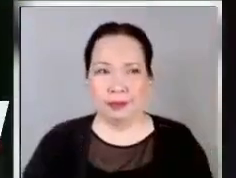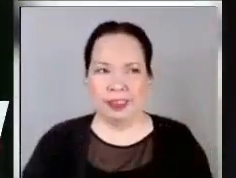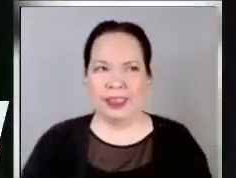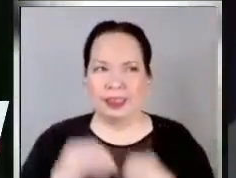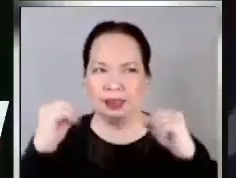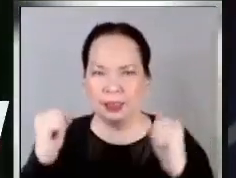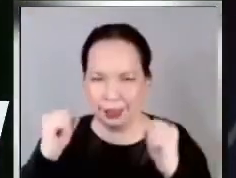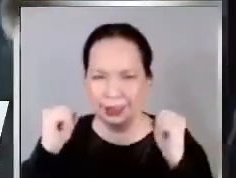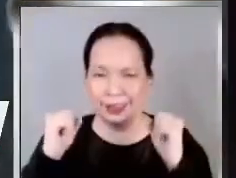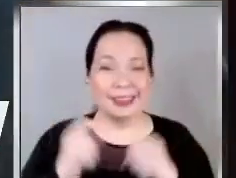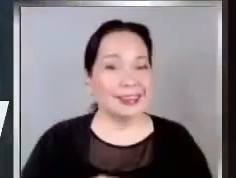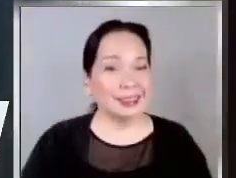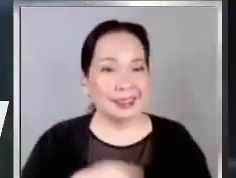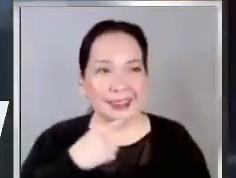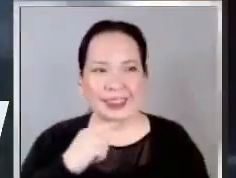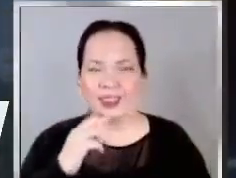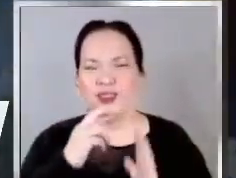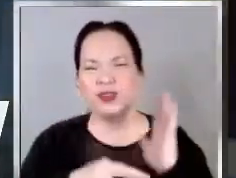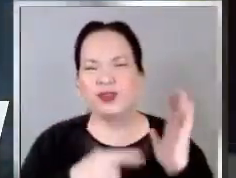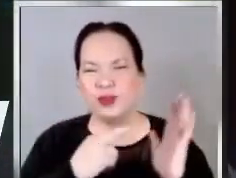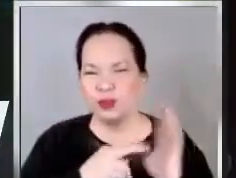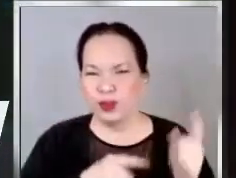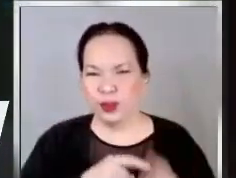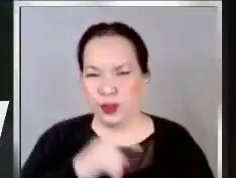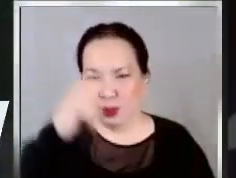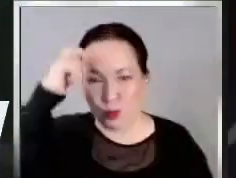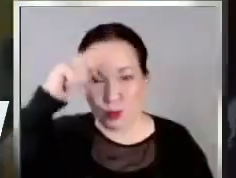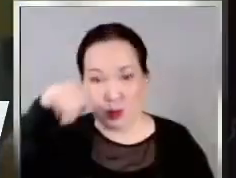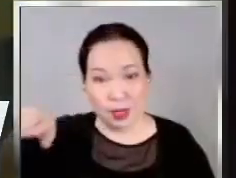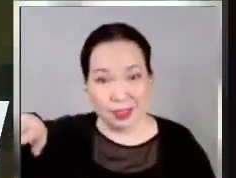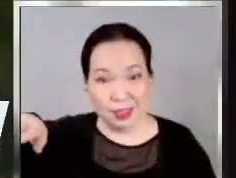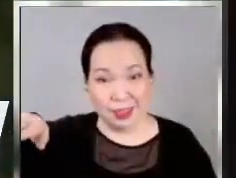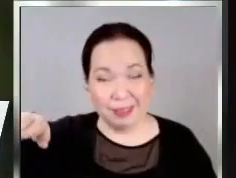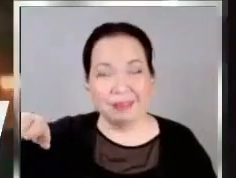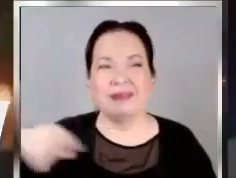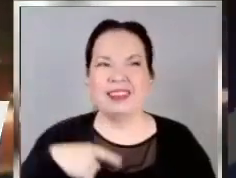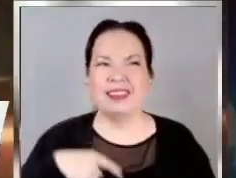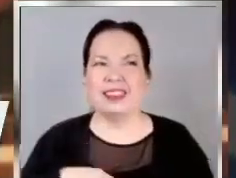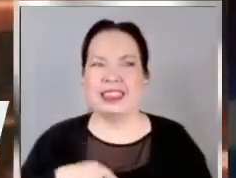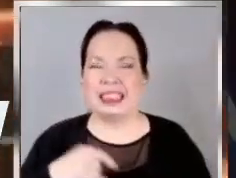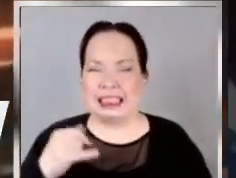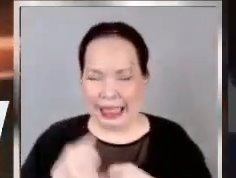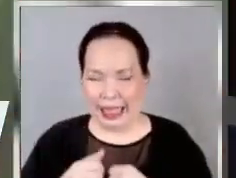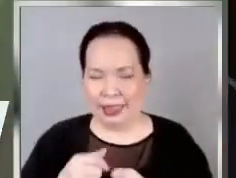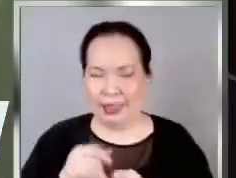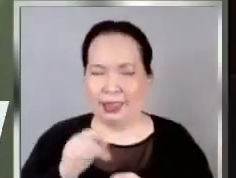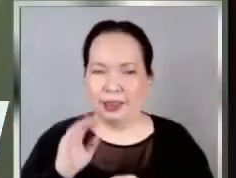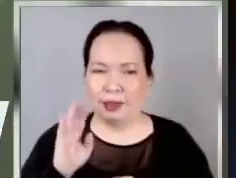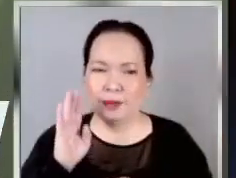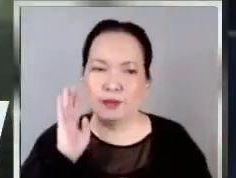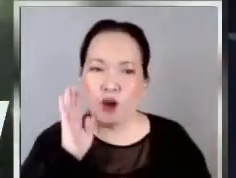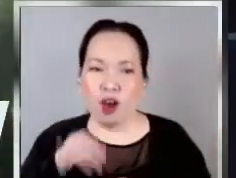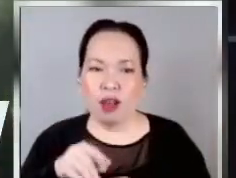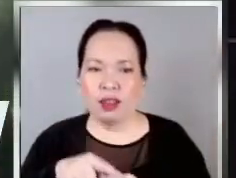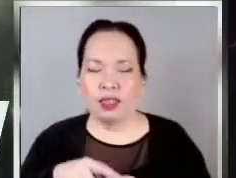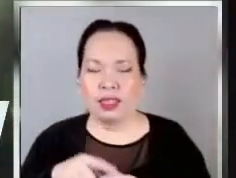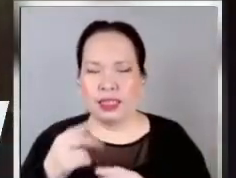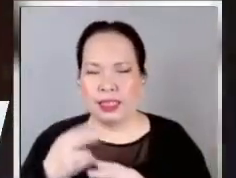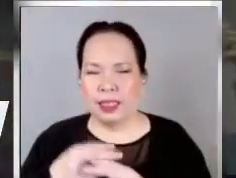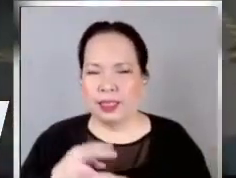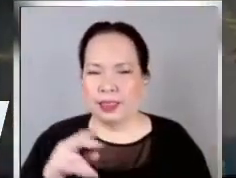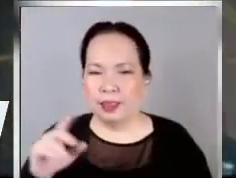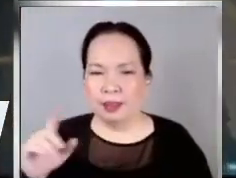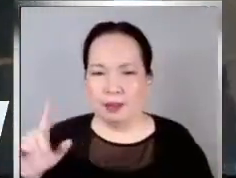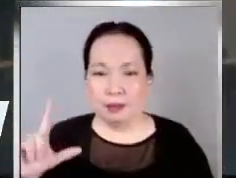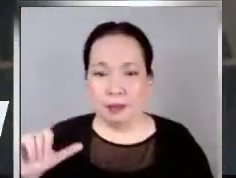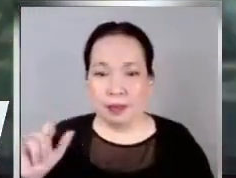Karakter ng boy genius at pinakabunso ng Voltes team na si Little John. Bibigyang buhay ni Kapuso child star Rafael